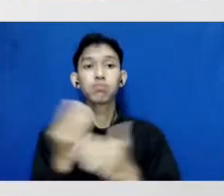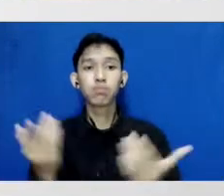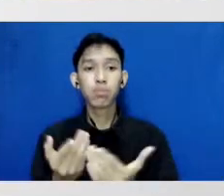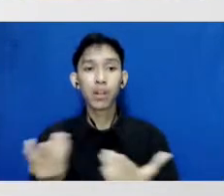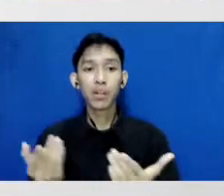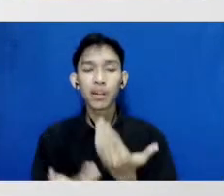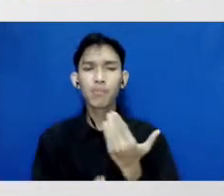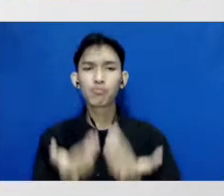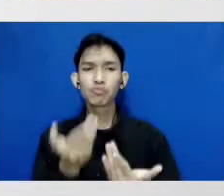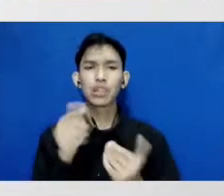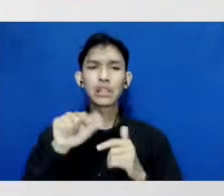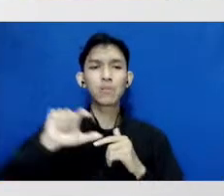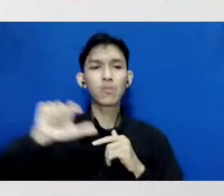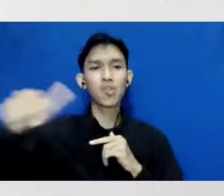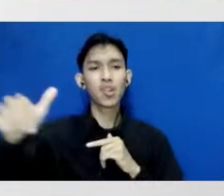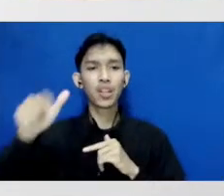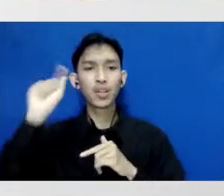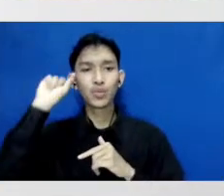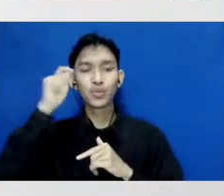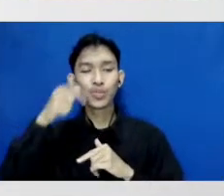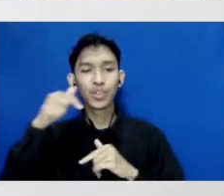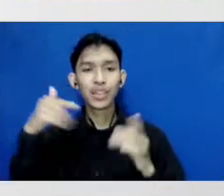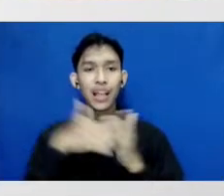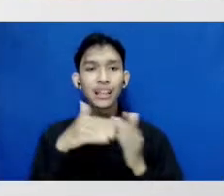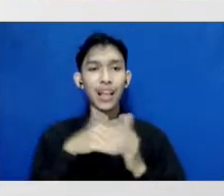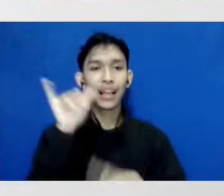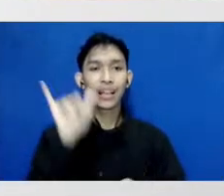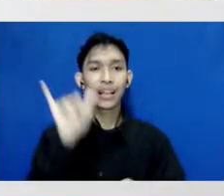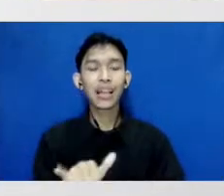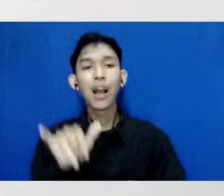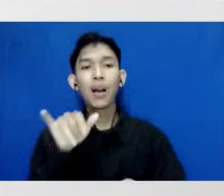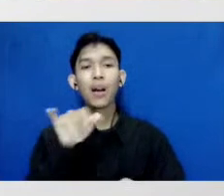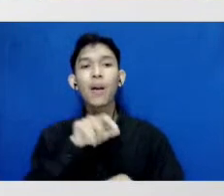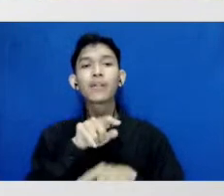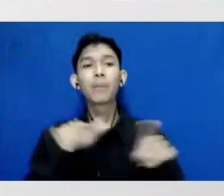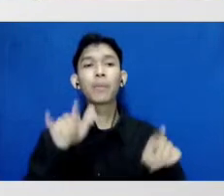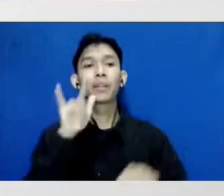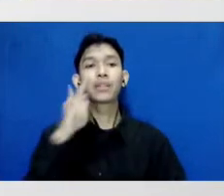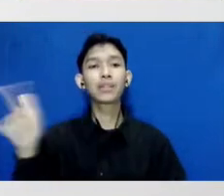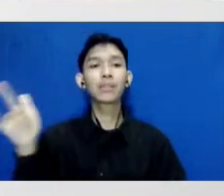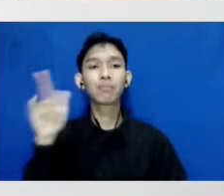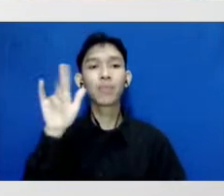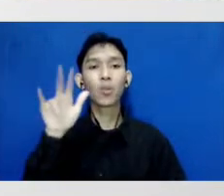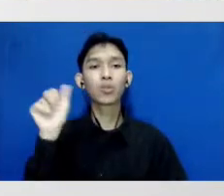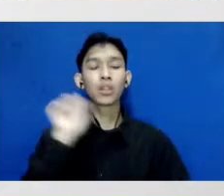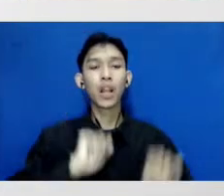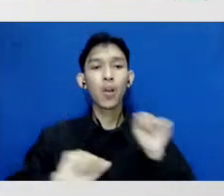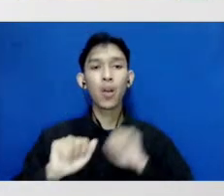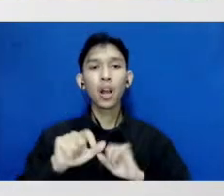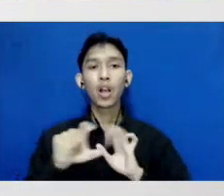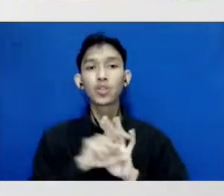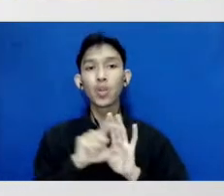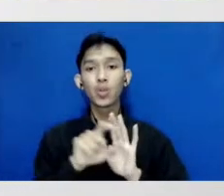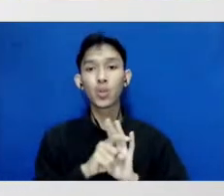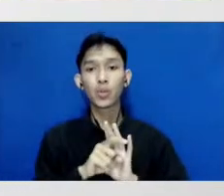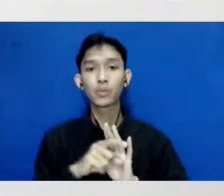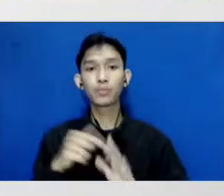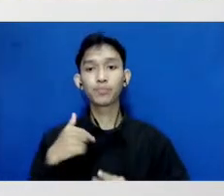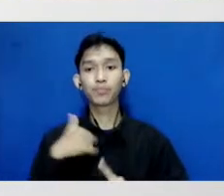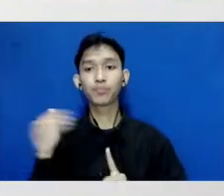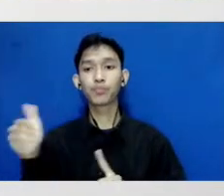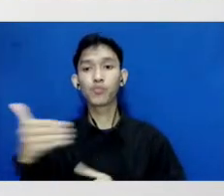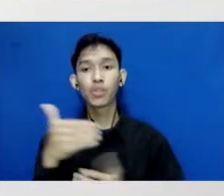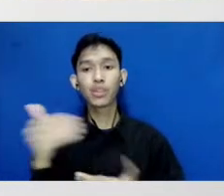sulit, penuh tantangan, tapi ini adalah perlu dilakukan. Saya berikan sedikit contoh. Di riset tentang perlindungan data pribadi